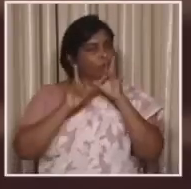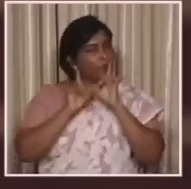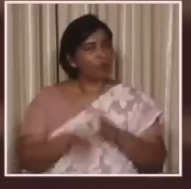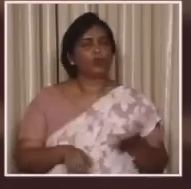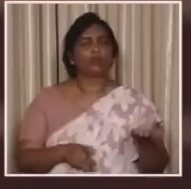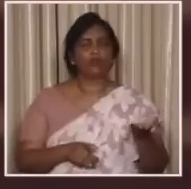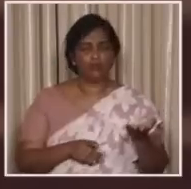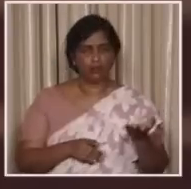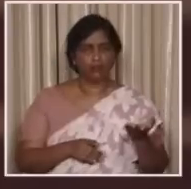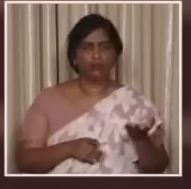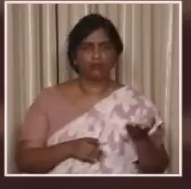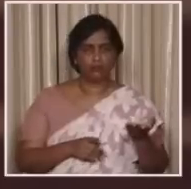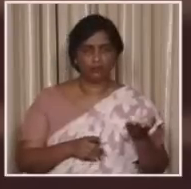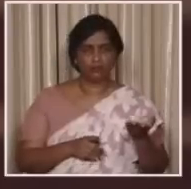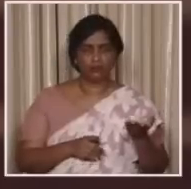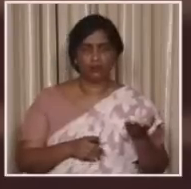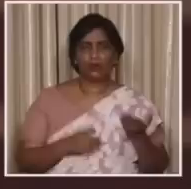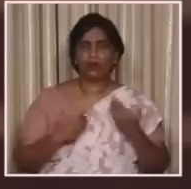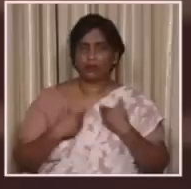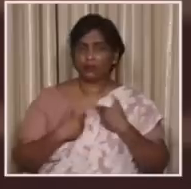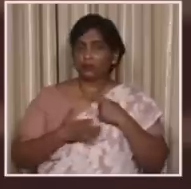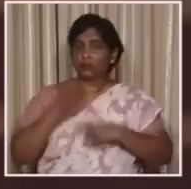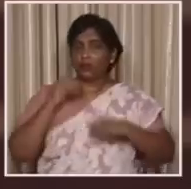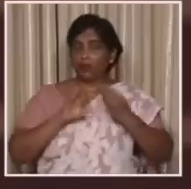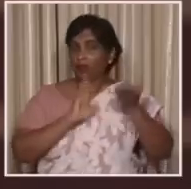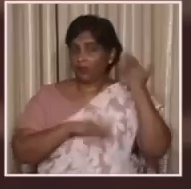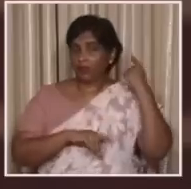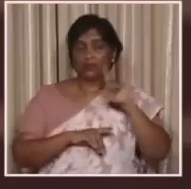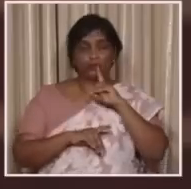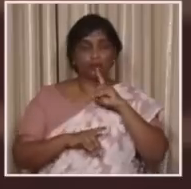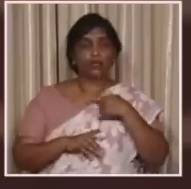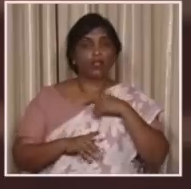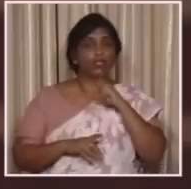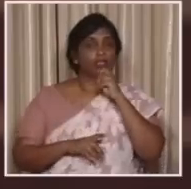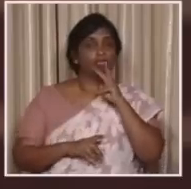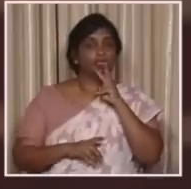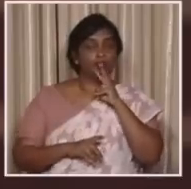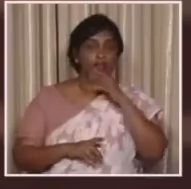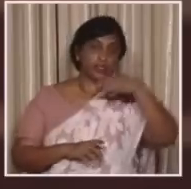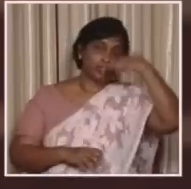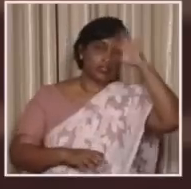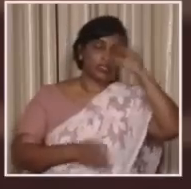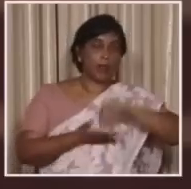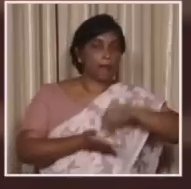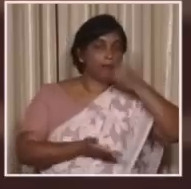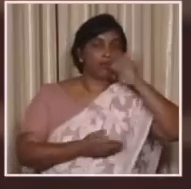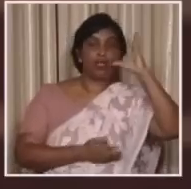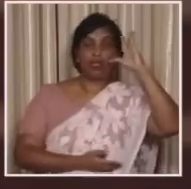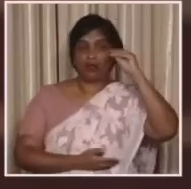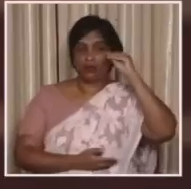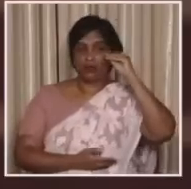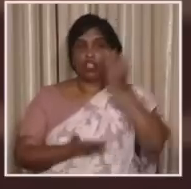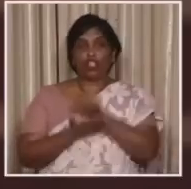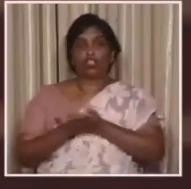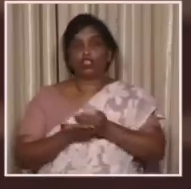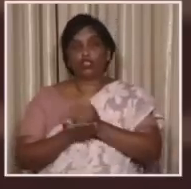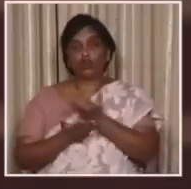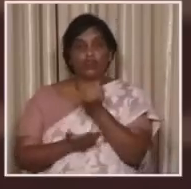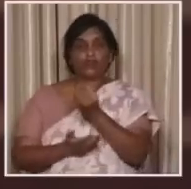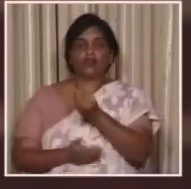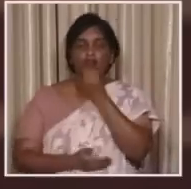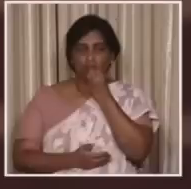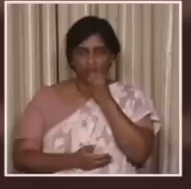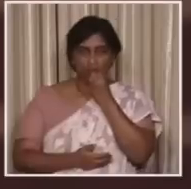කරන්නේ. මට ඡන්ද කාලයේදී කිව්වා මම දවල්ට සිංහල ආල්පත් කරනවා කිව්වා රැට තෝසේ වැඩේ කරනවා